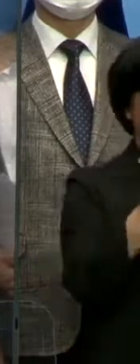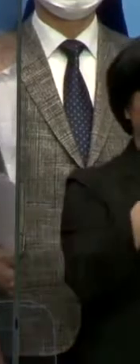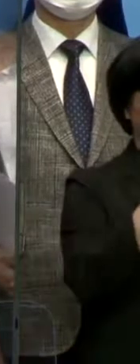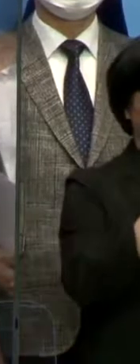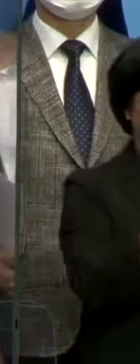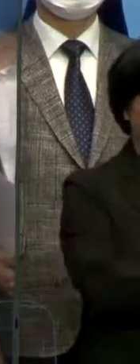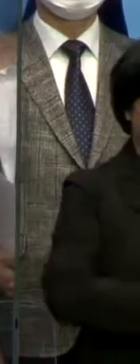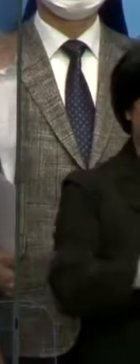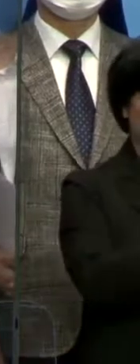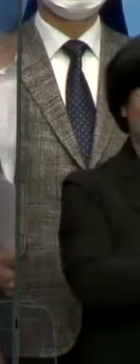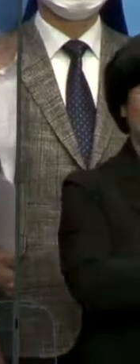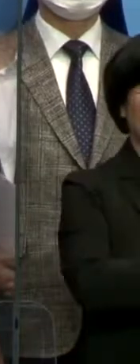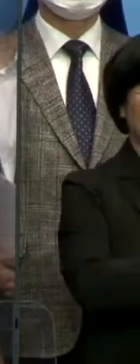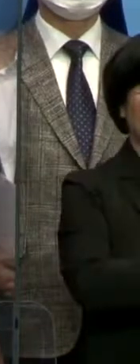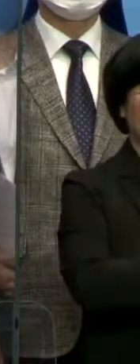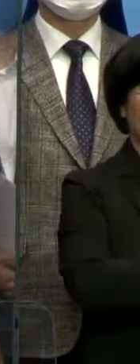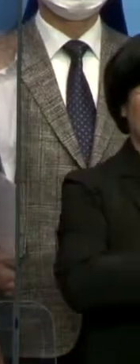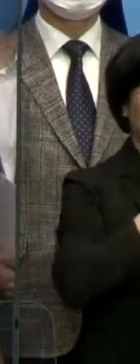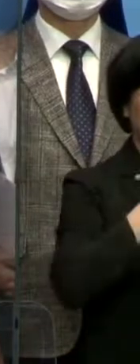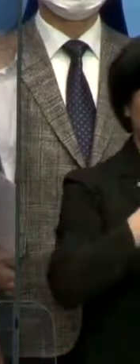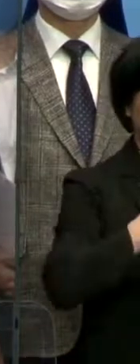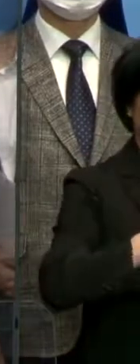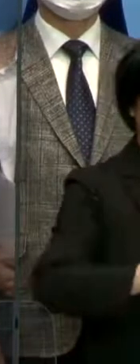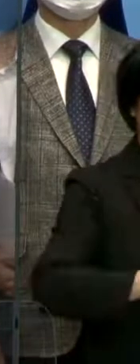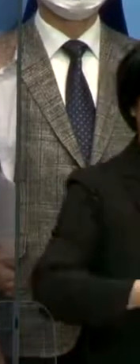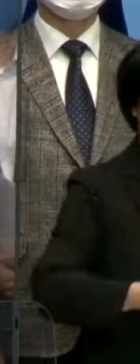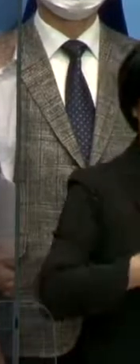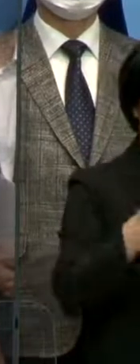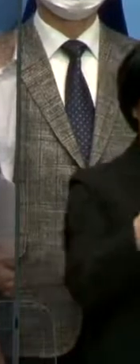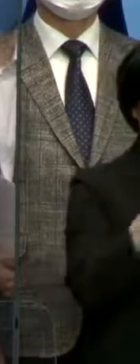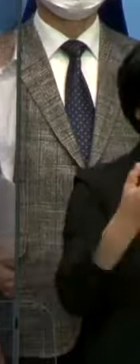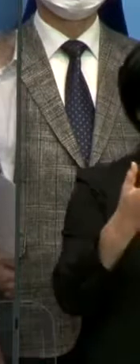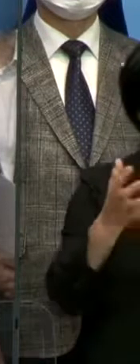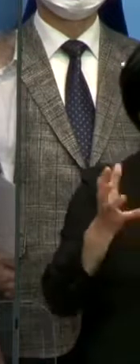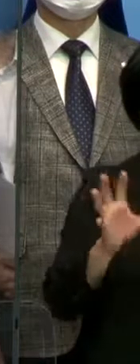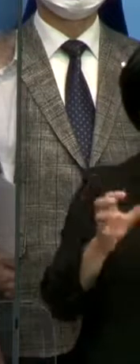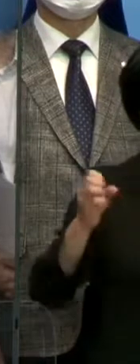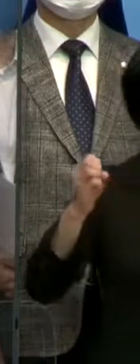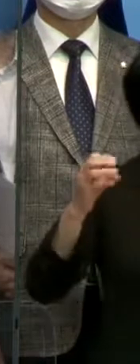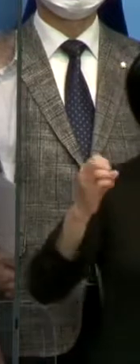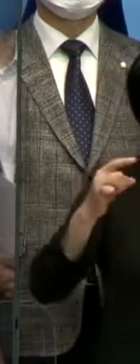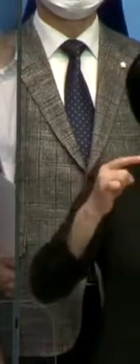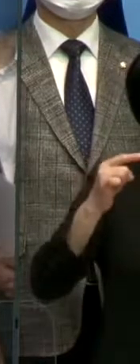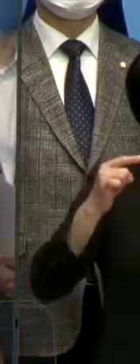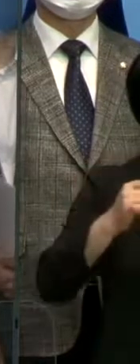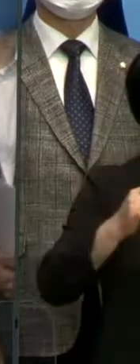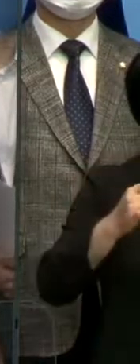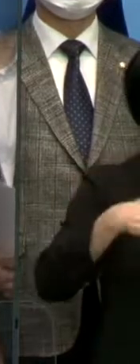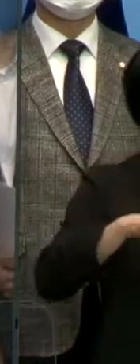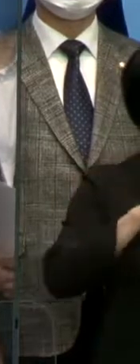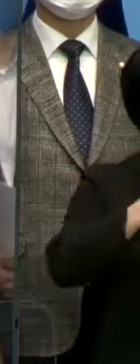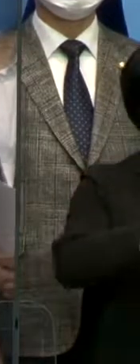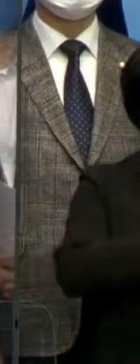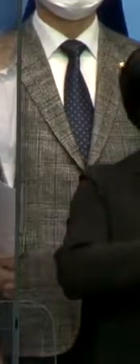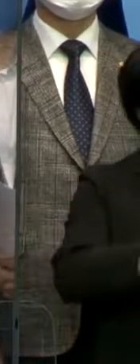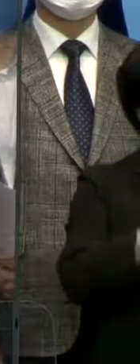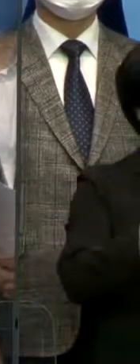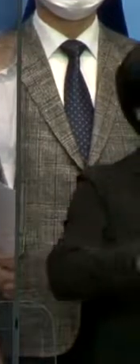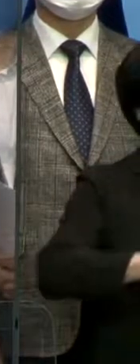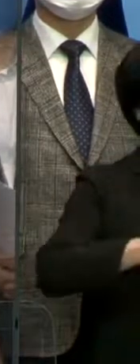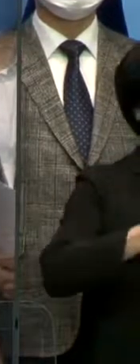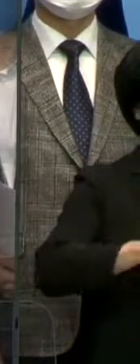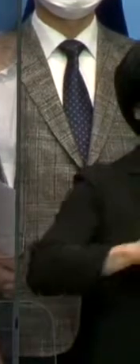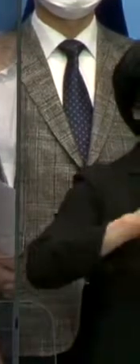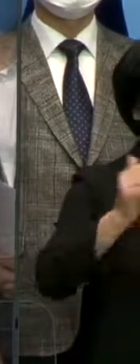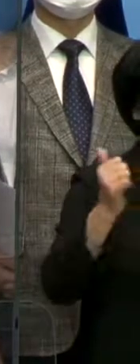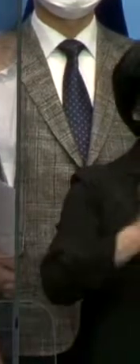보건복지위원들은 인내심을 가지고 야당과 대화하면서 반드시 우리 정기국회 내에